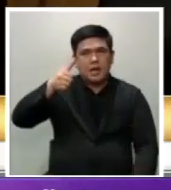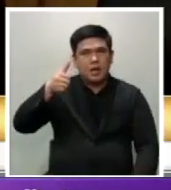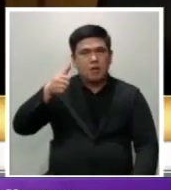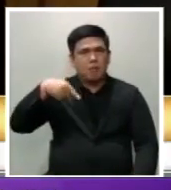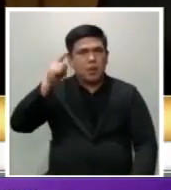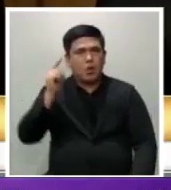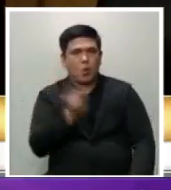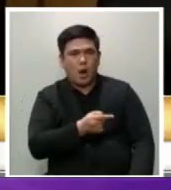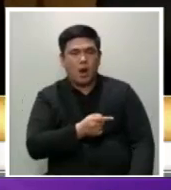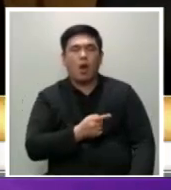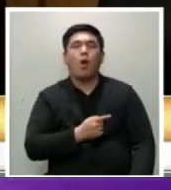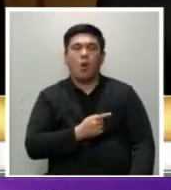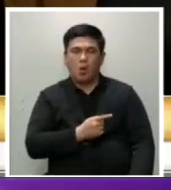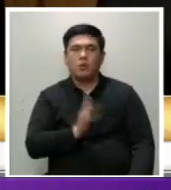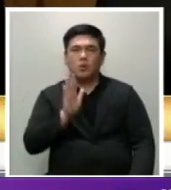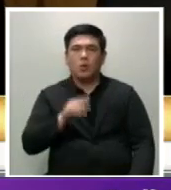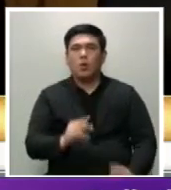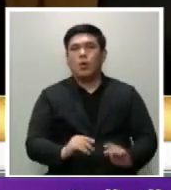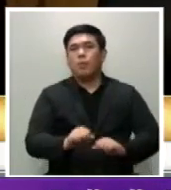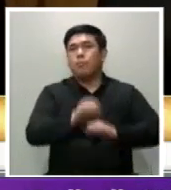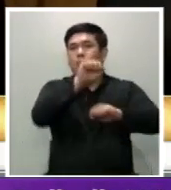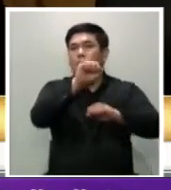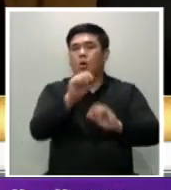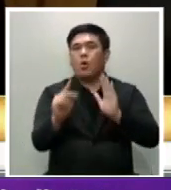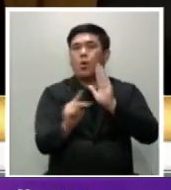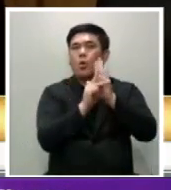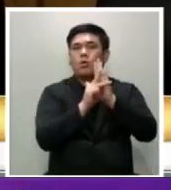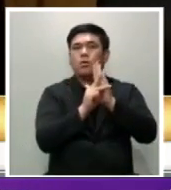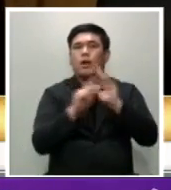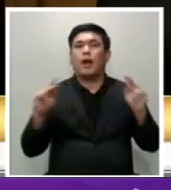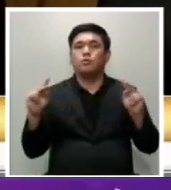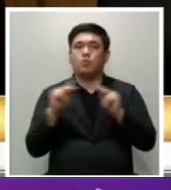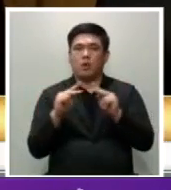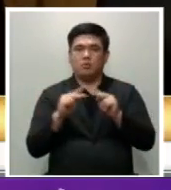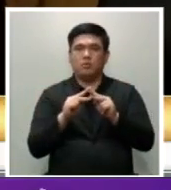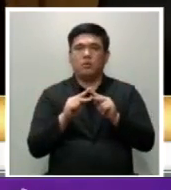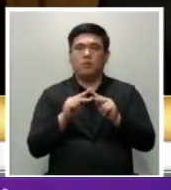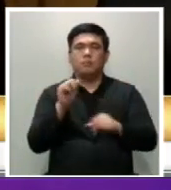ออกกฎกระทรวงมาเมื่อปี2560อย่างนี้ครับ